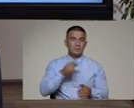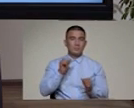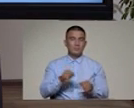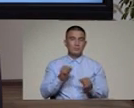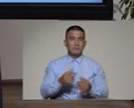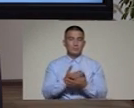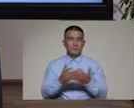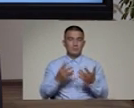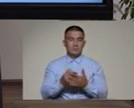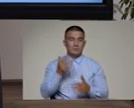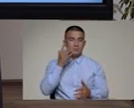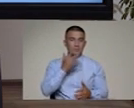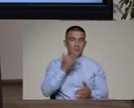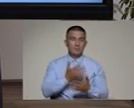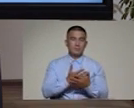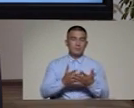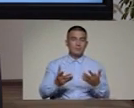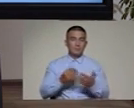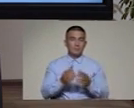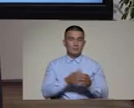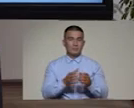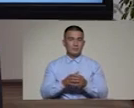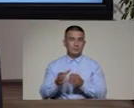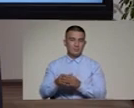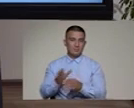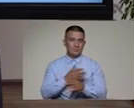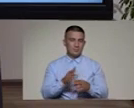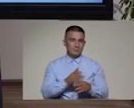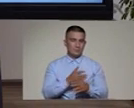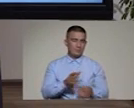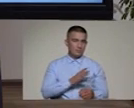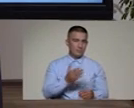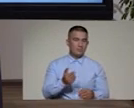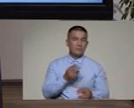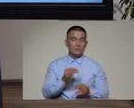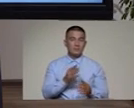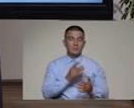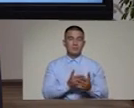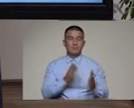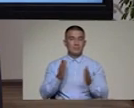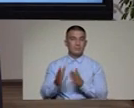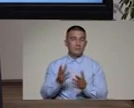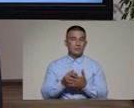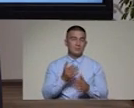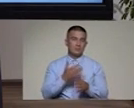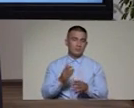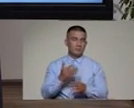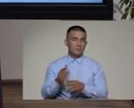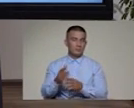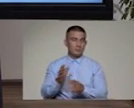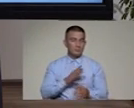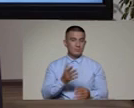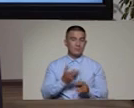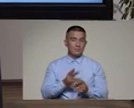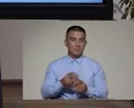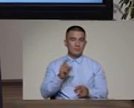ma'lum sinflarga, guruhlarga ajratadi va sekin astalik bilan kimyo fanining